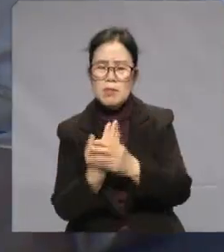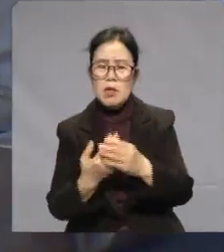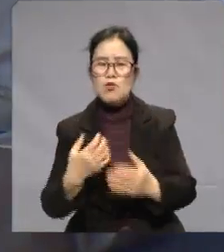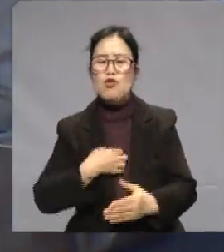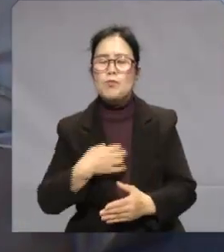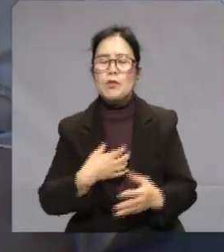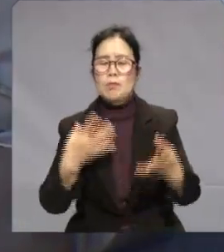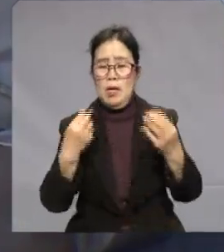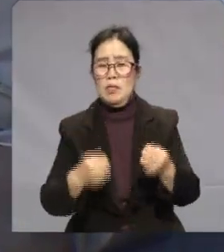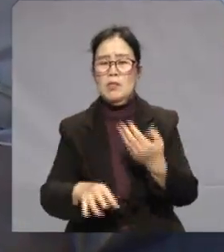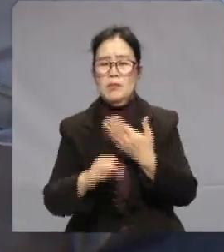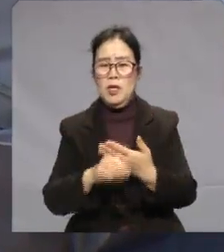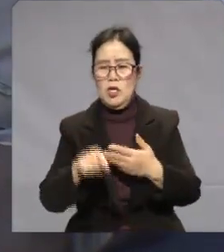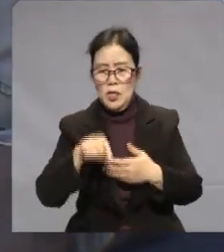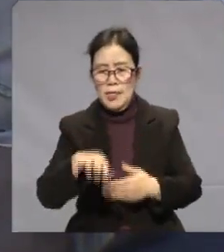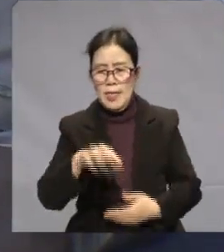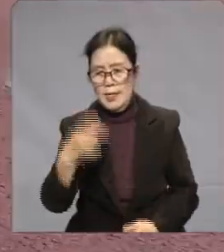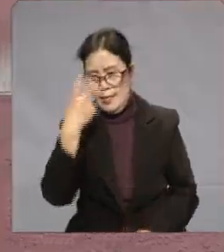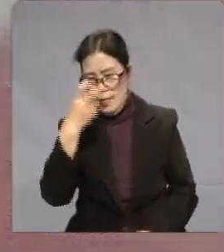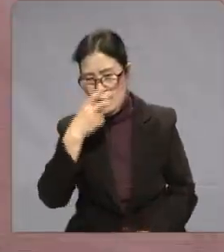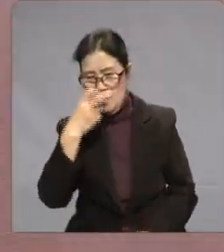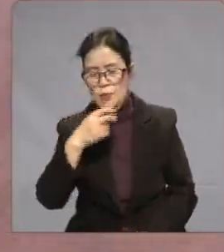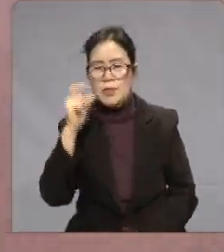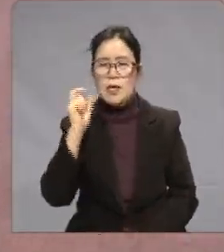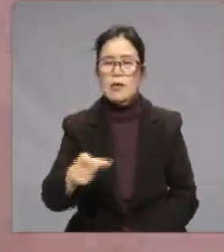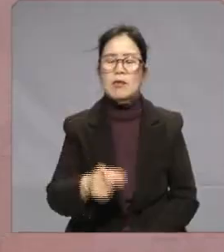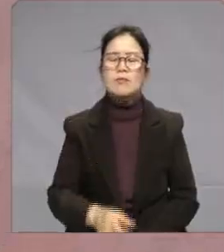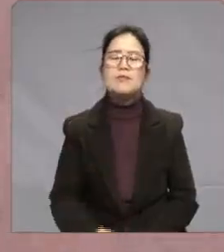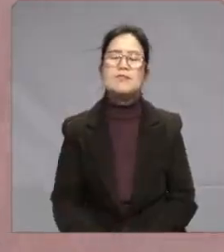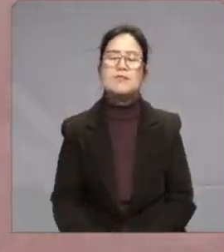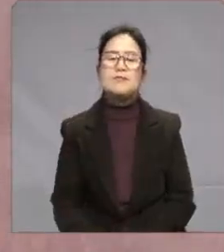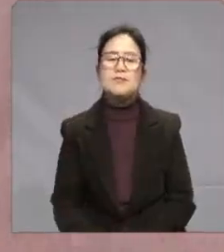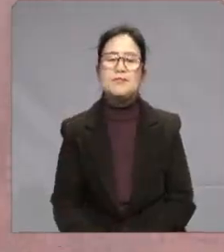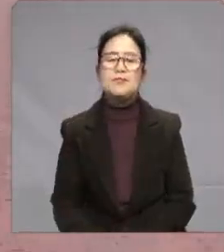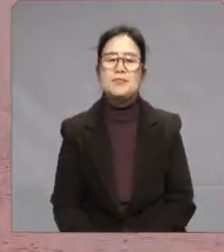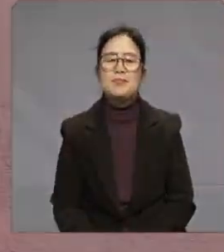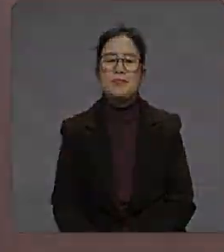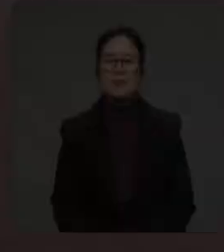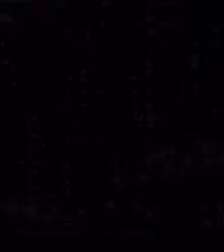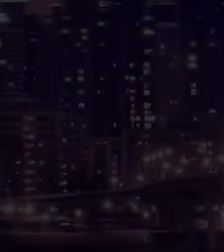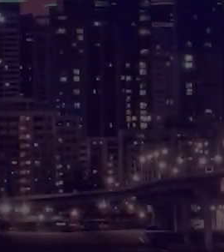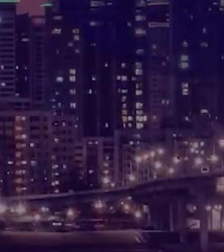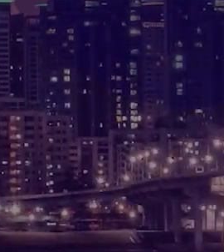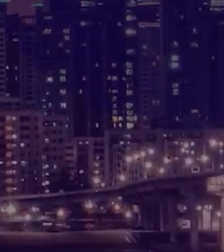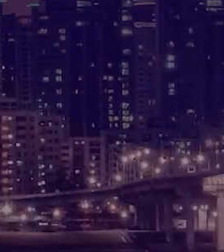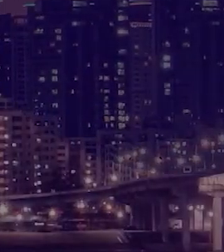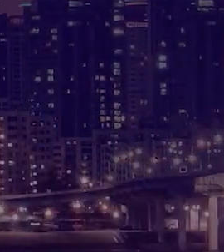지점을 중심으로 현장 단속도 강화합니다. OBS 뉴스 이상호입니다.